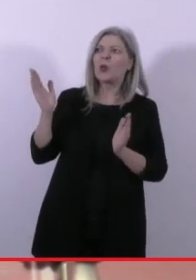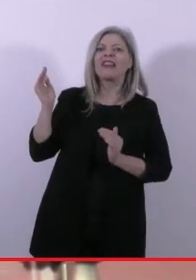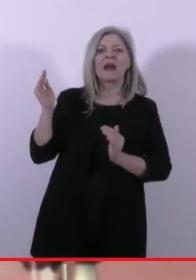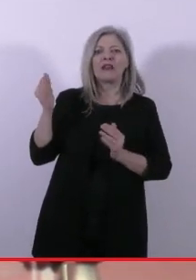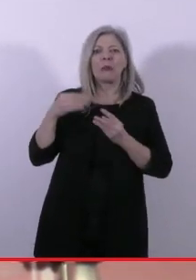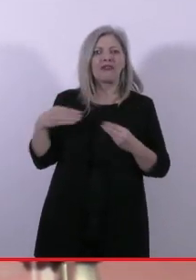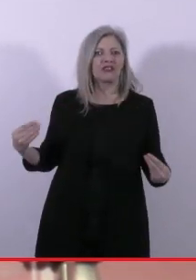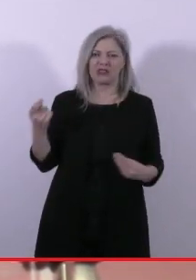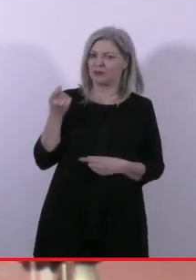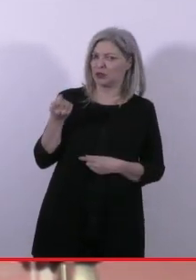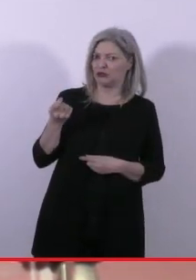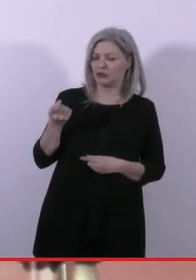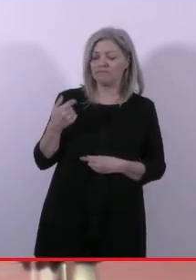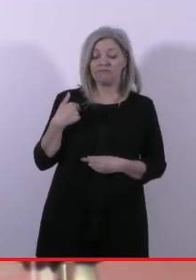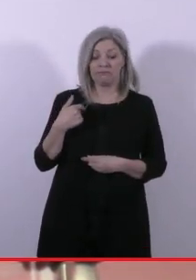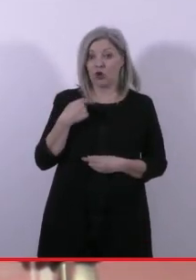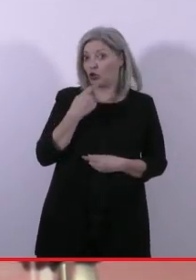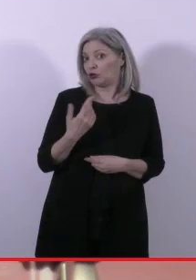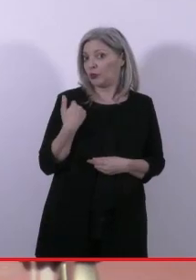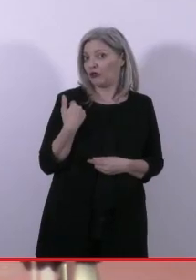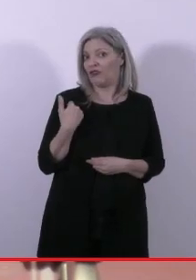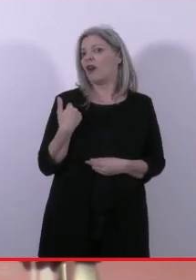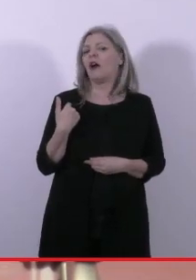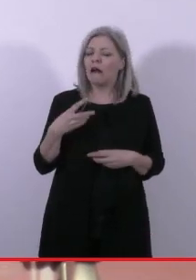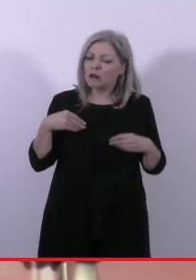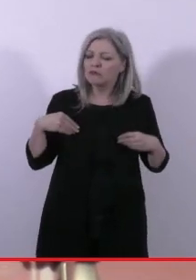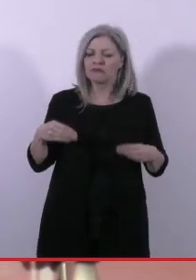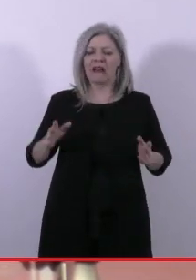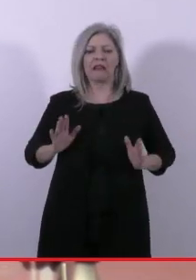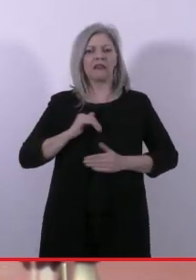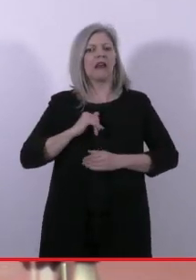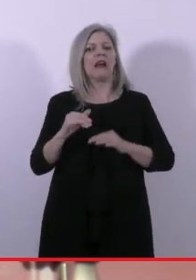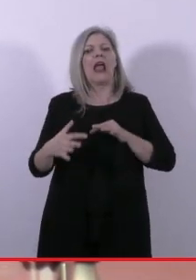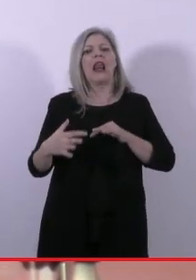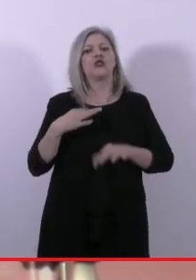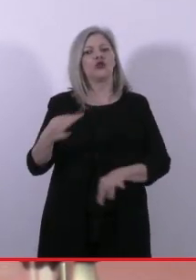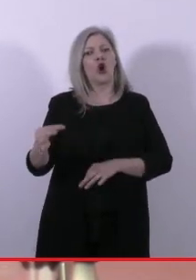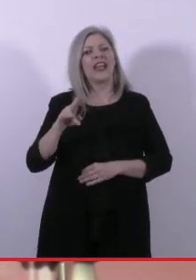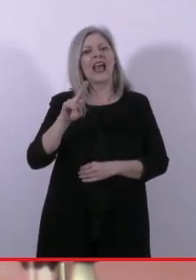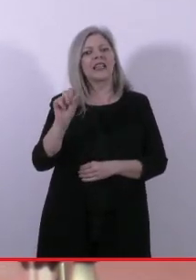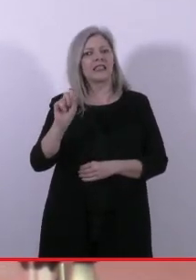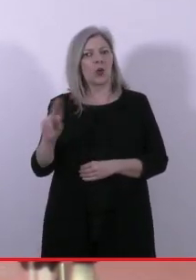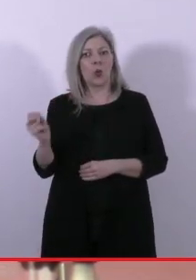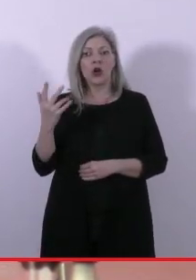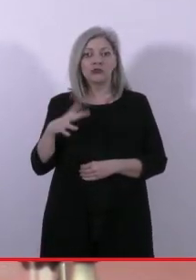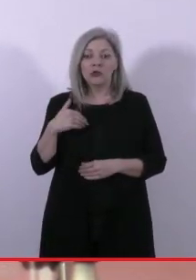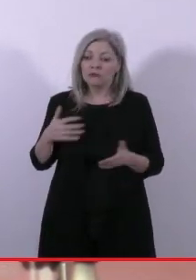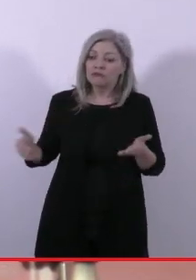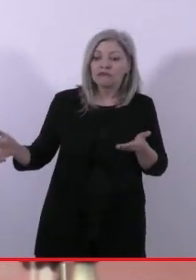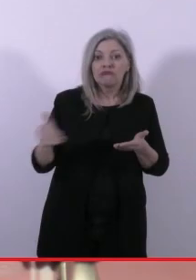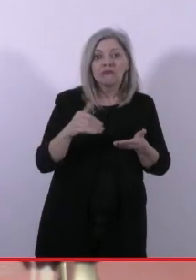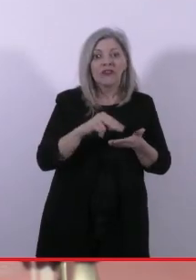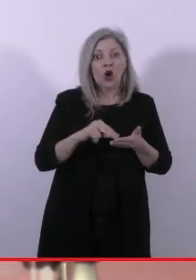detto all'inizio, mi sono candidata alle elezioni dell'RSU e sono stata eletta con il maggior numero di preferenze nella FLAI